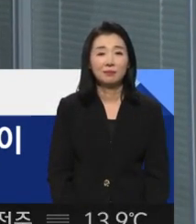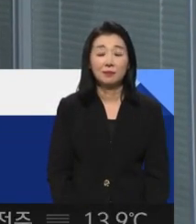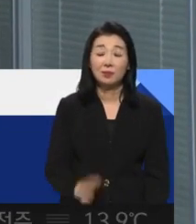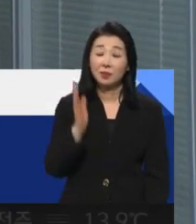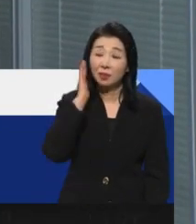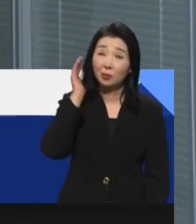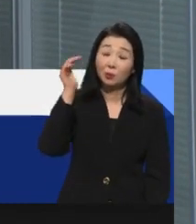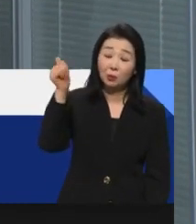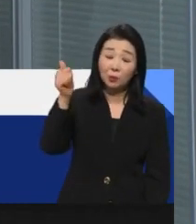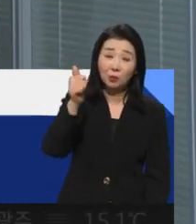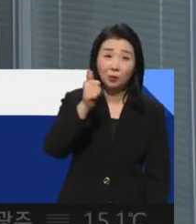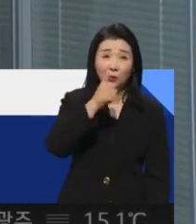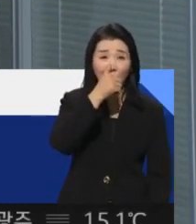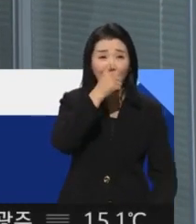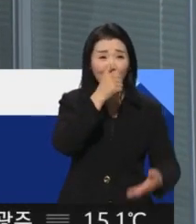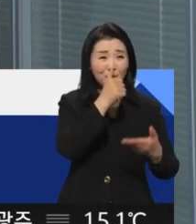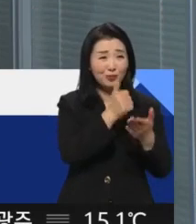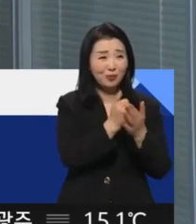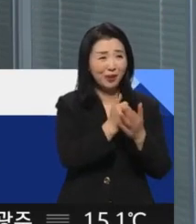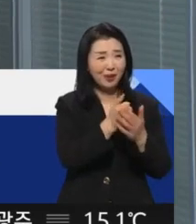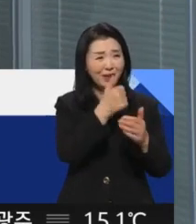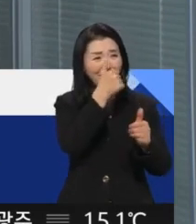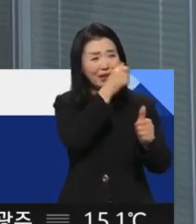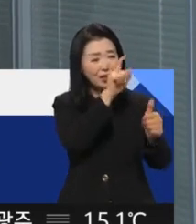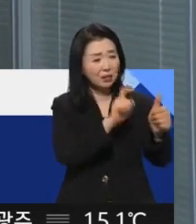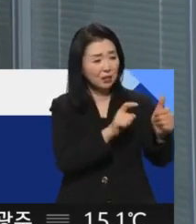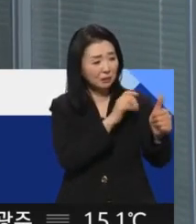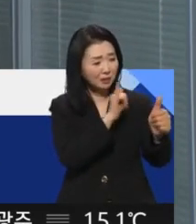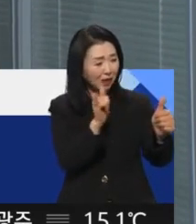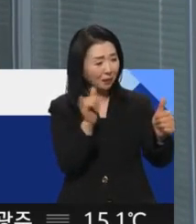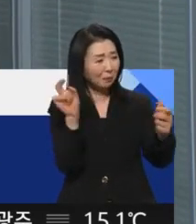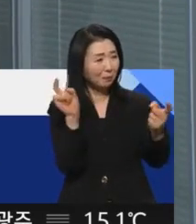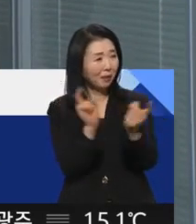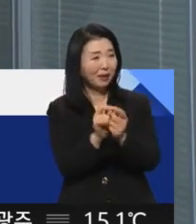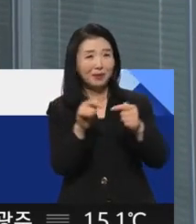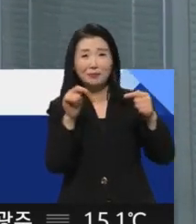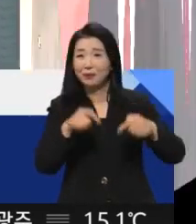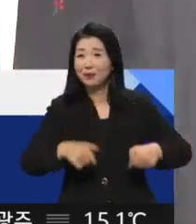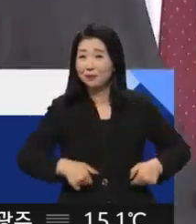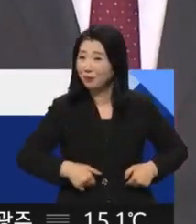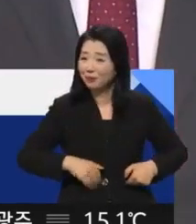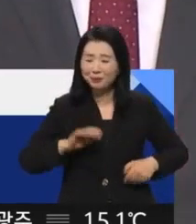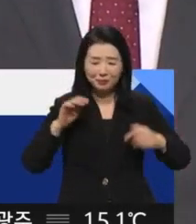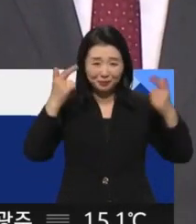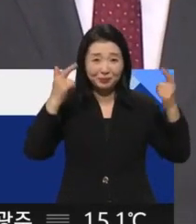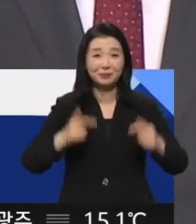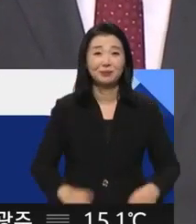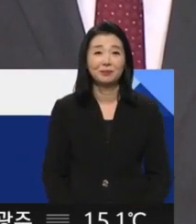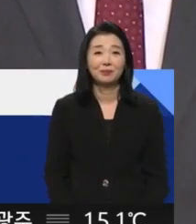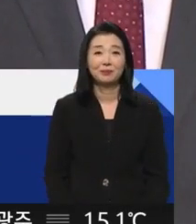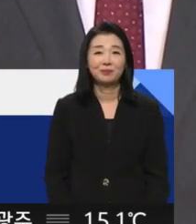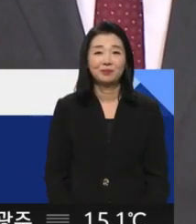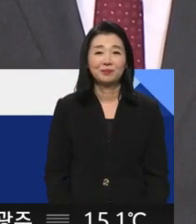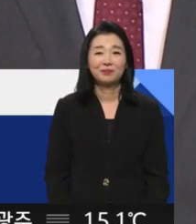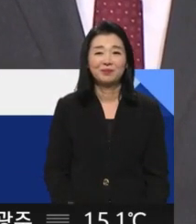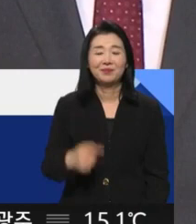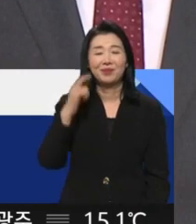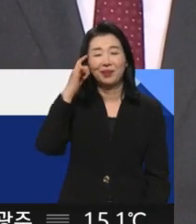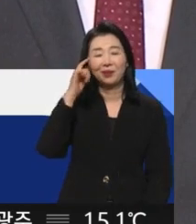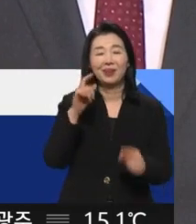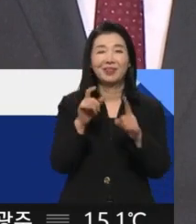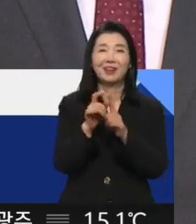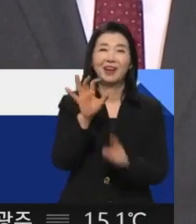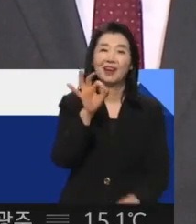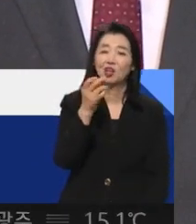대통령이 지금 범죄 피의자와 면담할 때는 아니라고 생각합니다. 영수라는 말도 맞지 않은